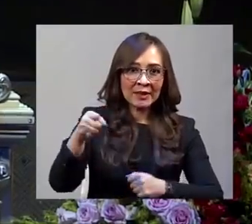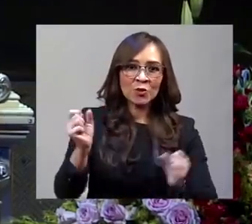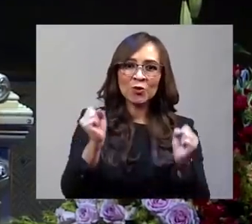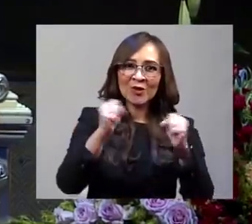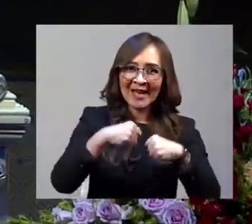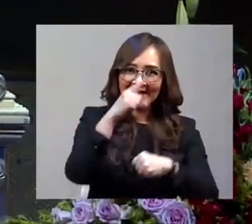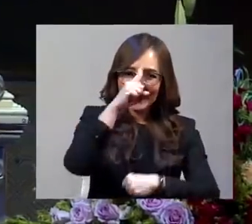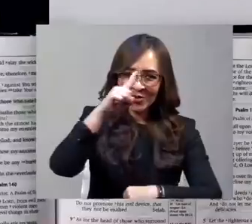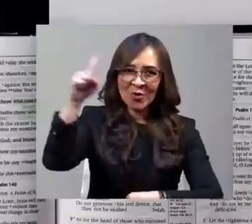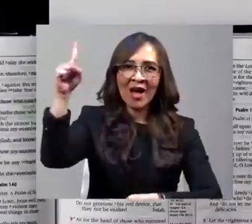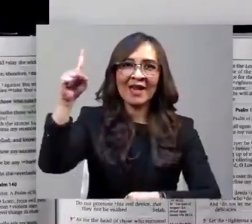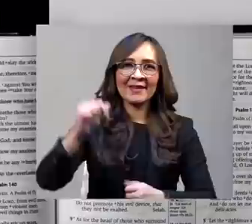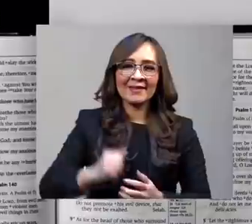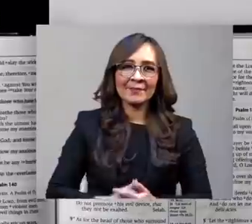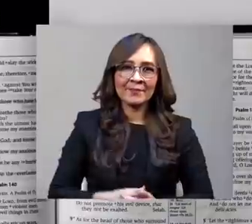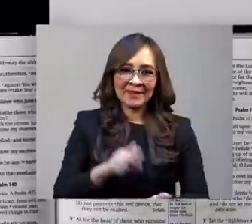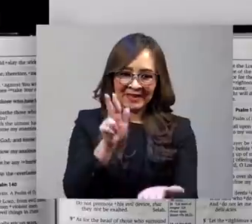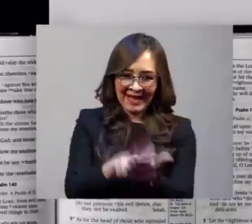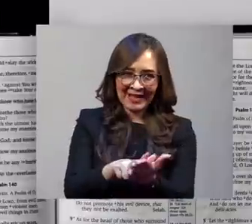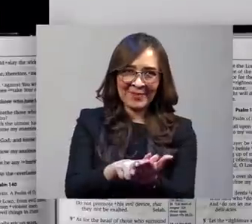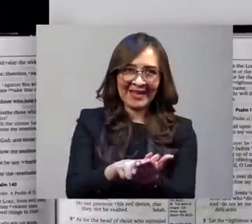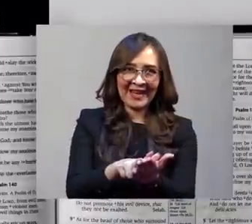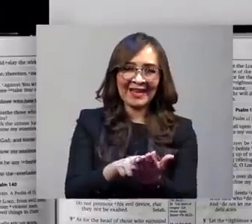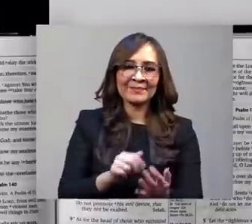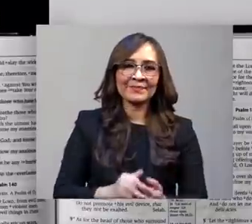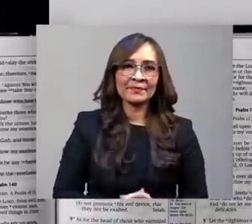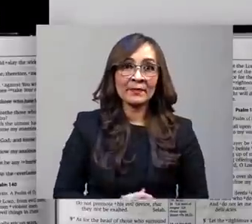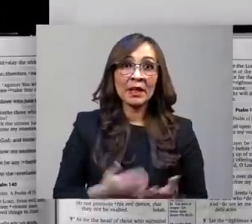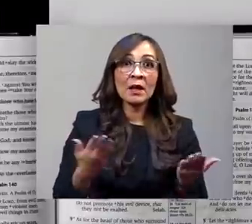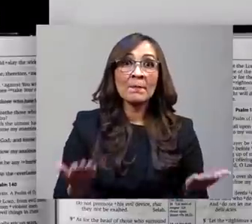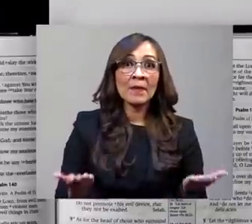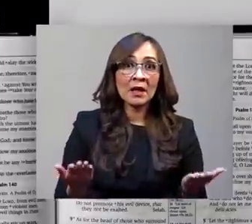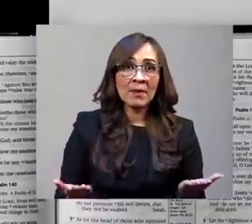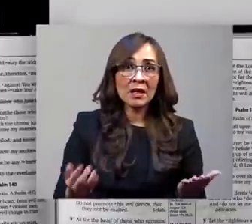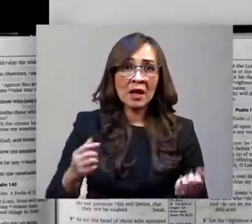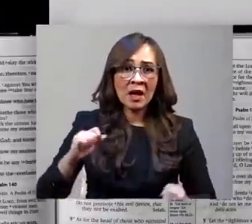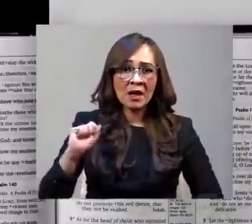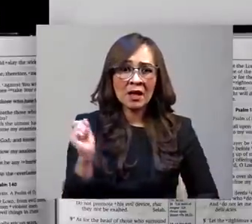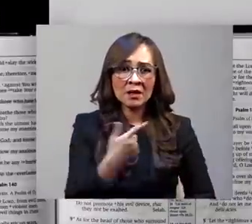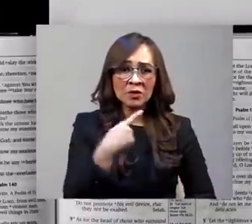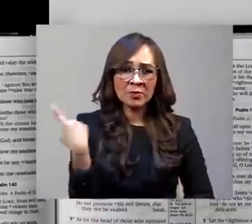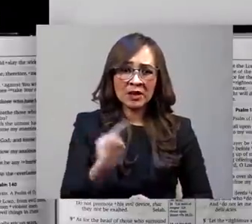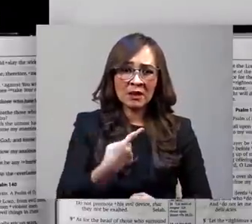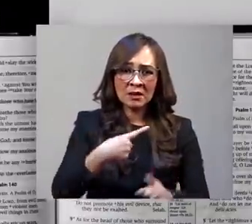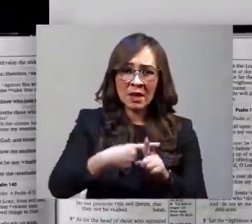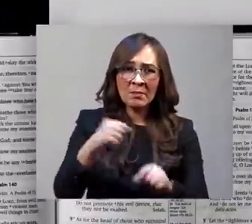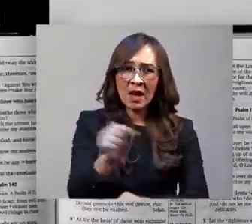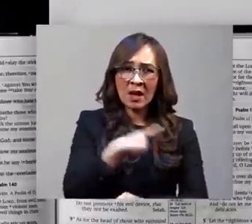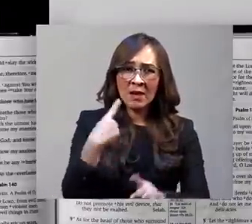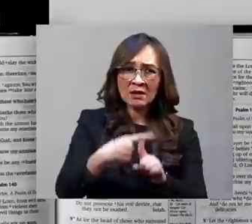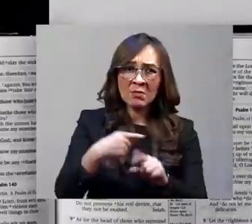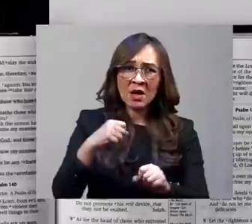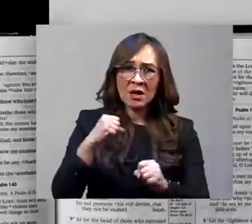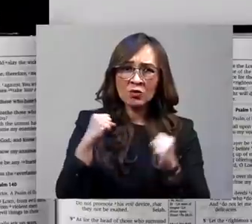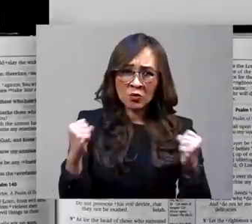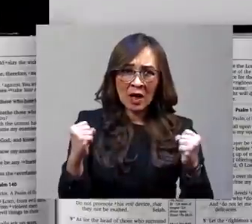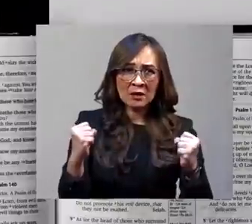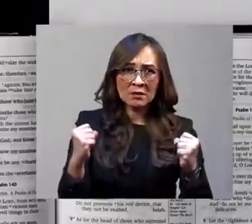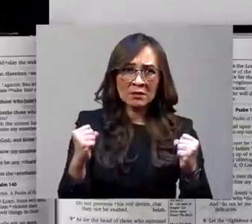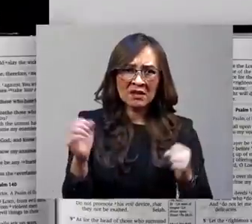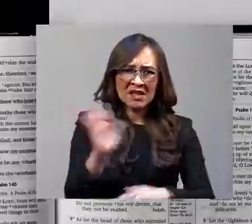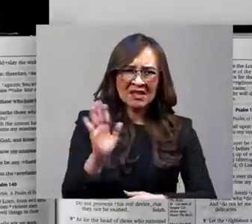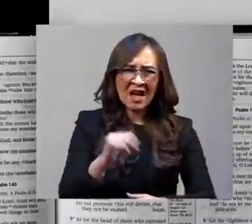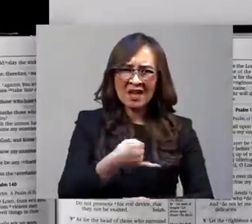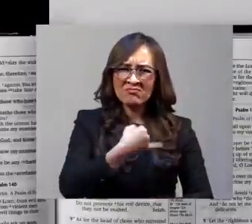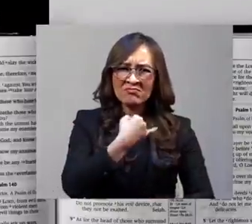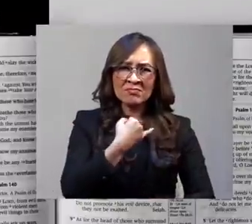kita. Yang ketiga, bagaimana agar kita hidup makin lama makin kuat? Kita harus mau bekerja keras, jangan malas. Jangan